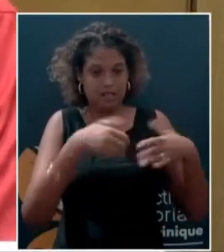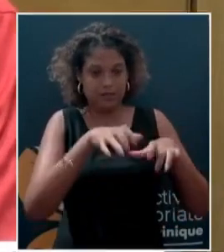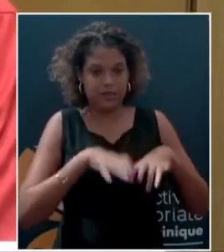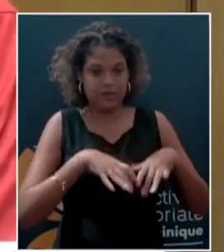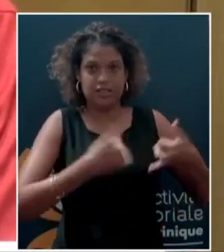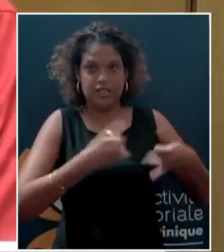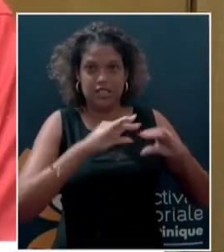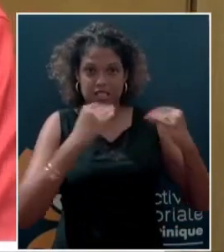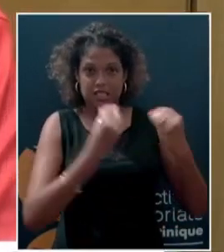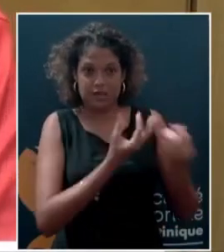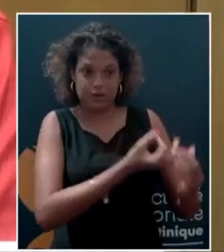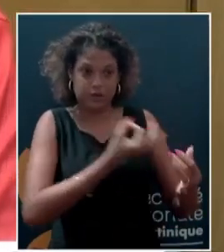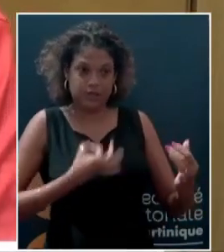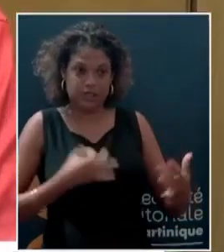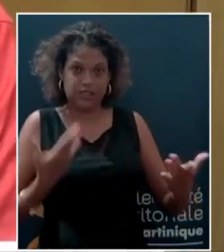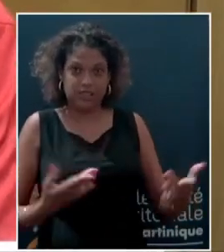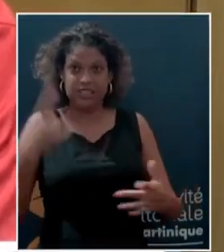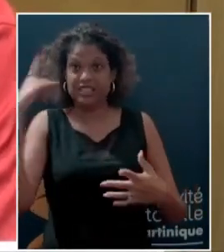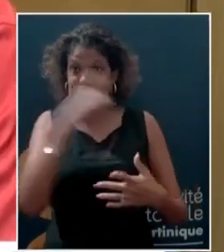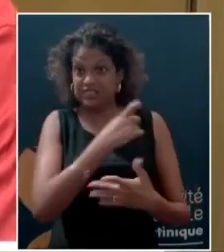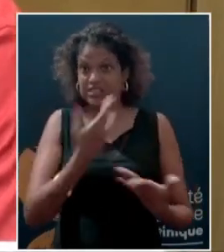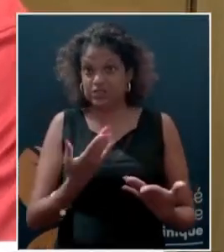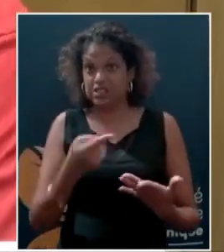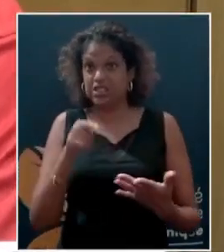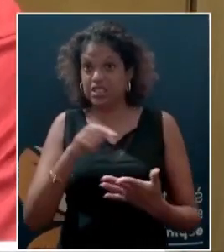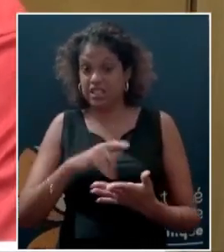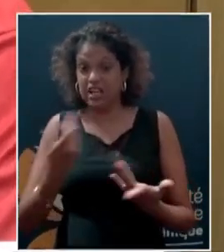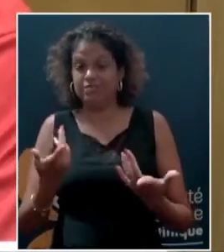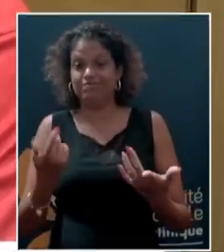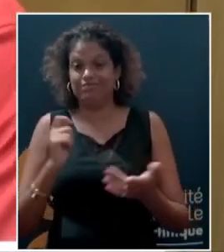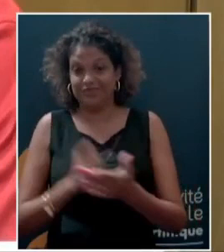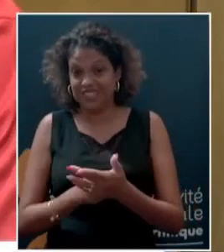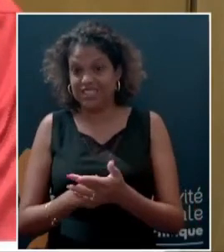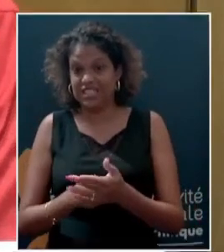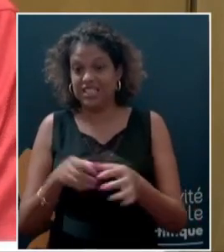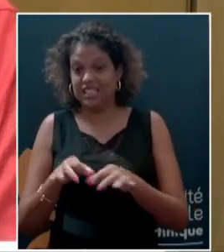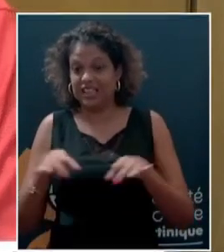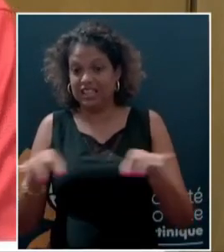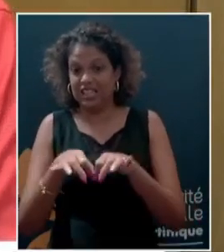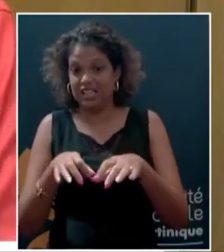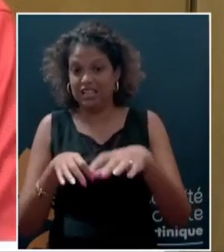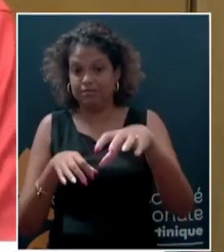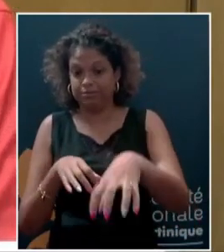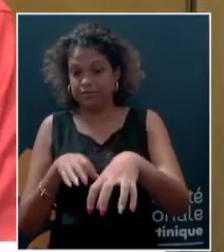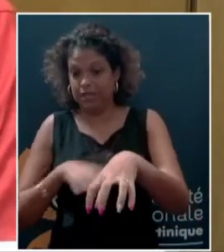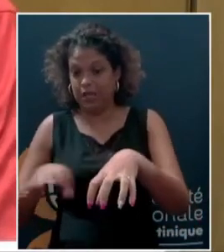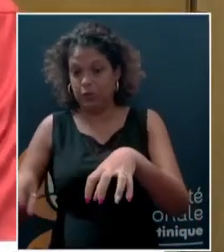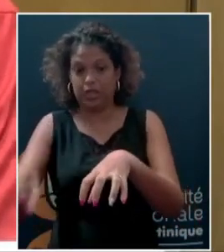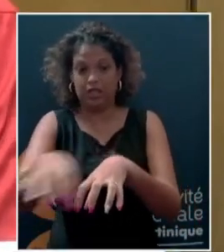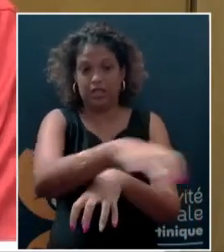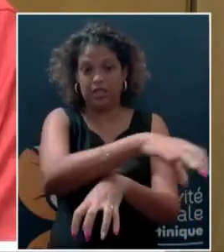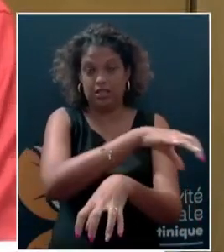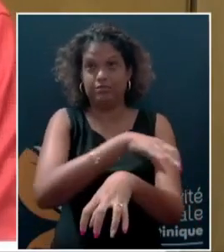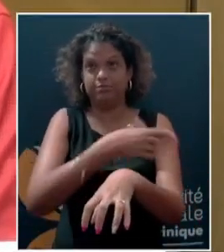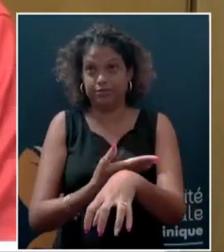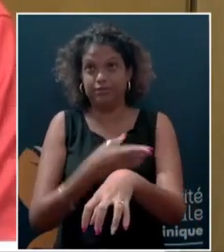part des difficultés pour pouvoir acquérir les parcelles de part et d'autre de la maison des Césaires. Or, ce qui est proposé